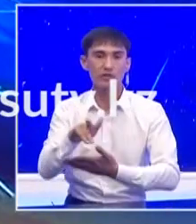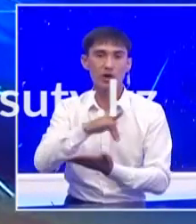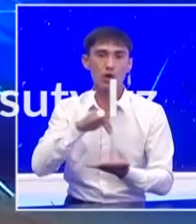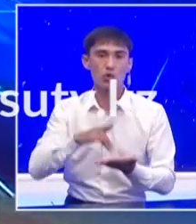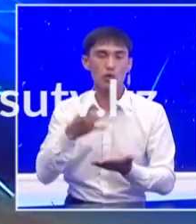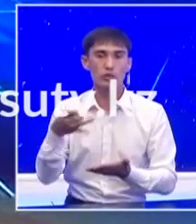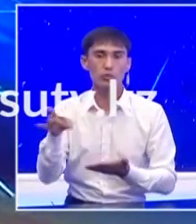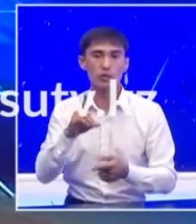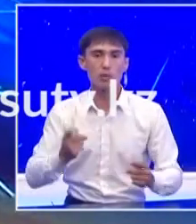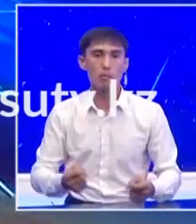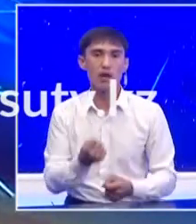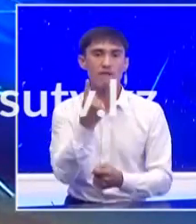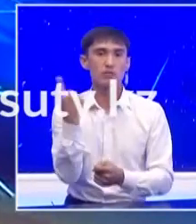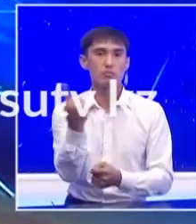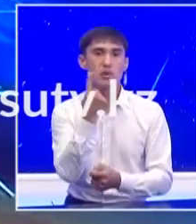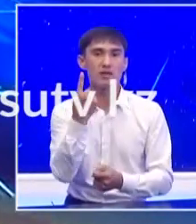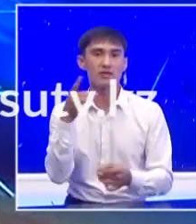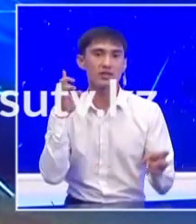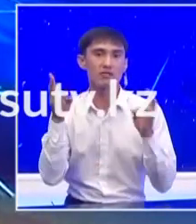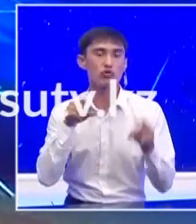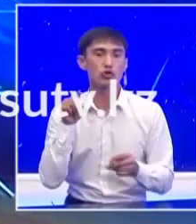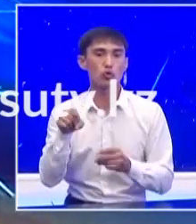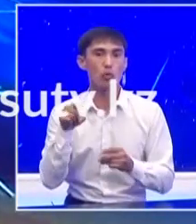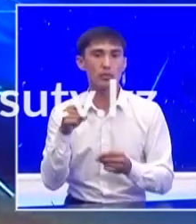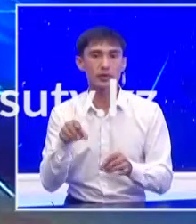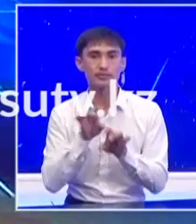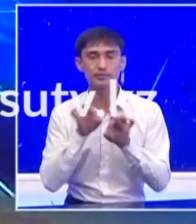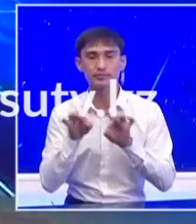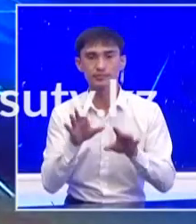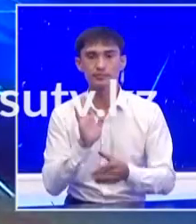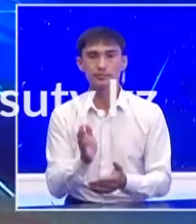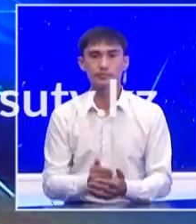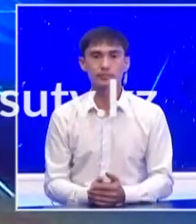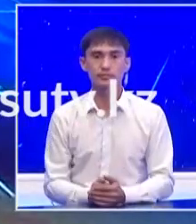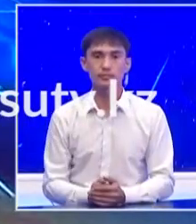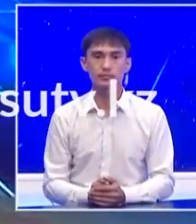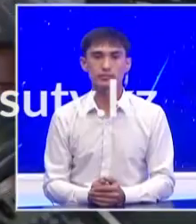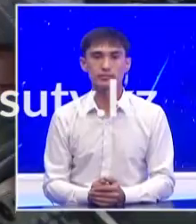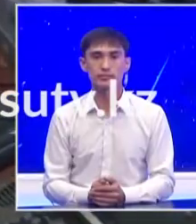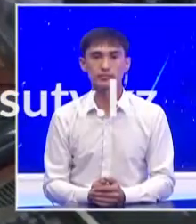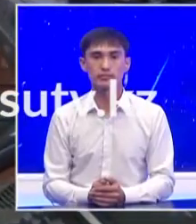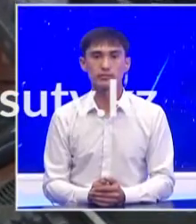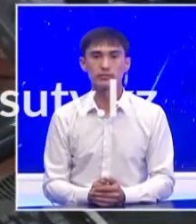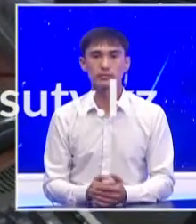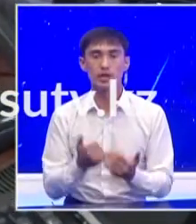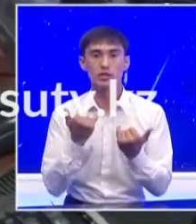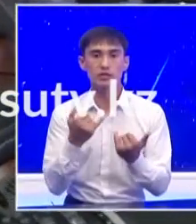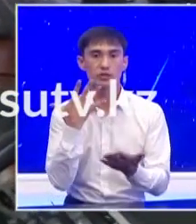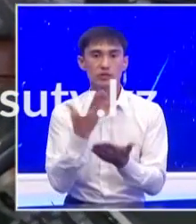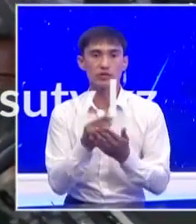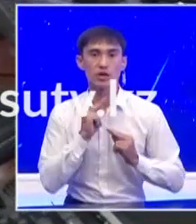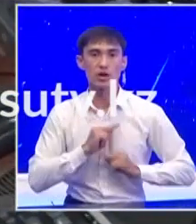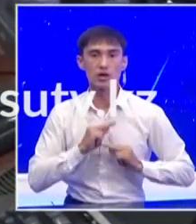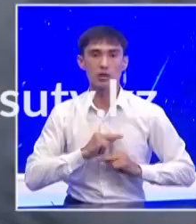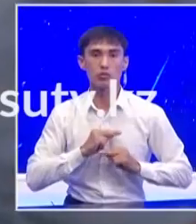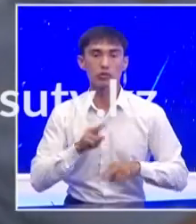городов республики появились первые тревожные кнопки, рассказывает Антон Хатиновский. Сегодня в своей работе стражи